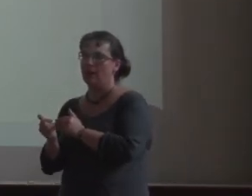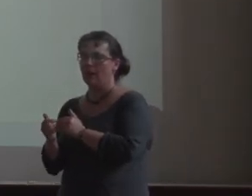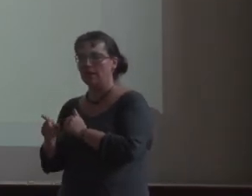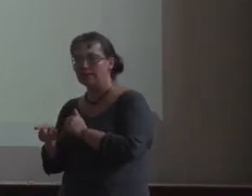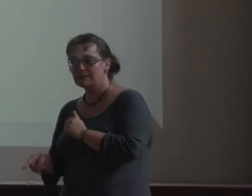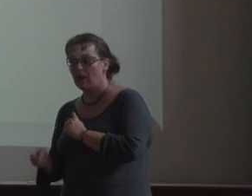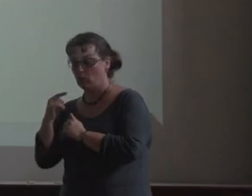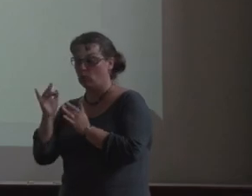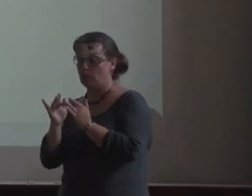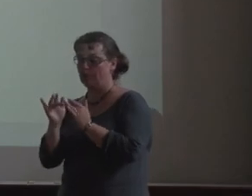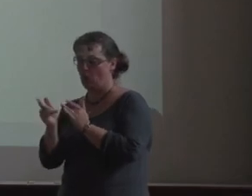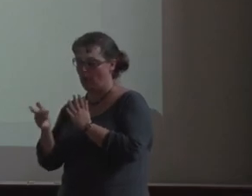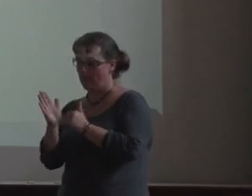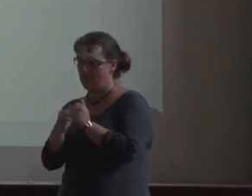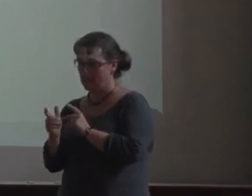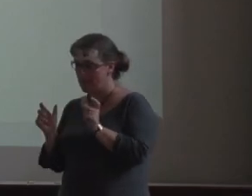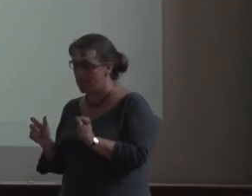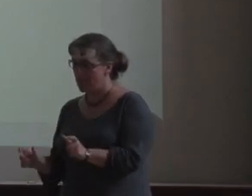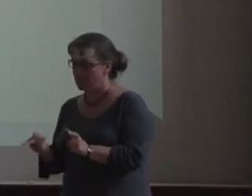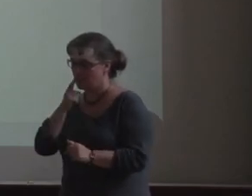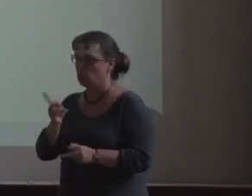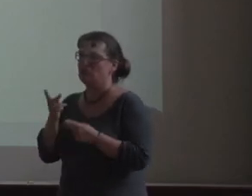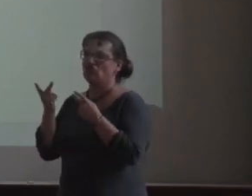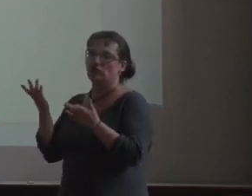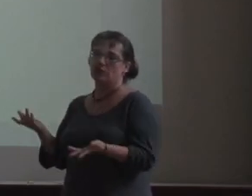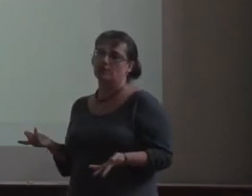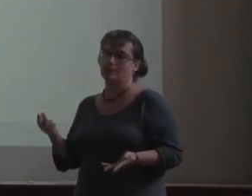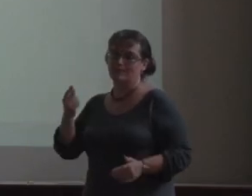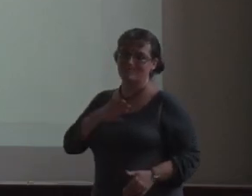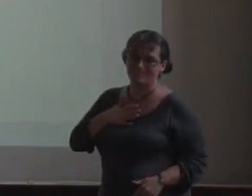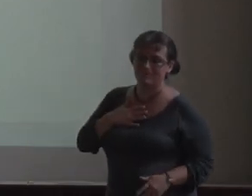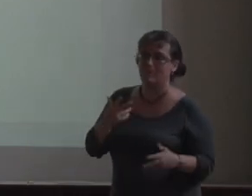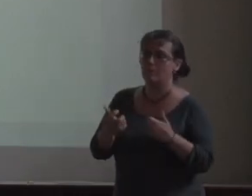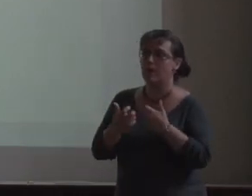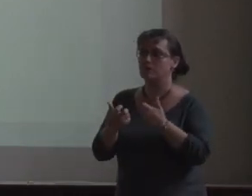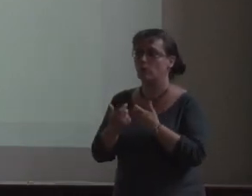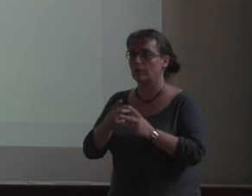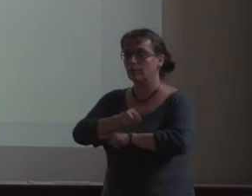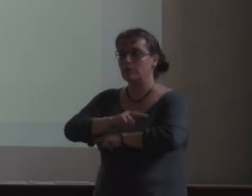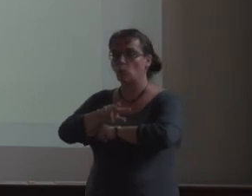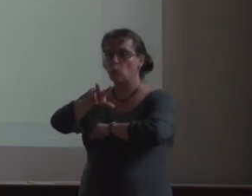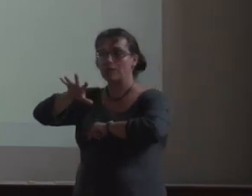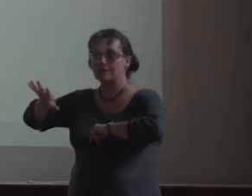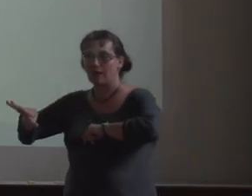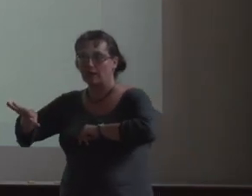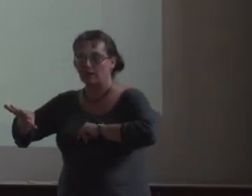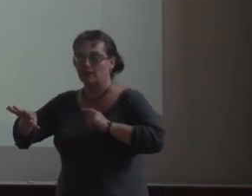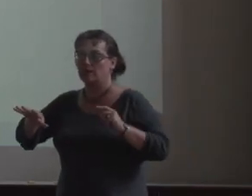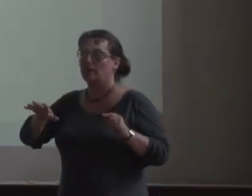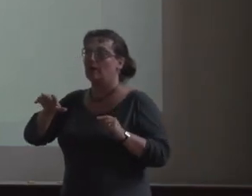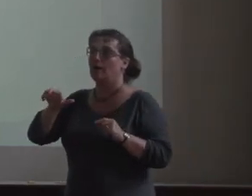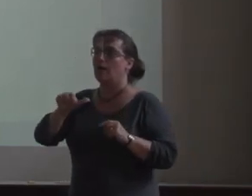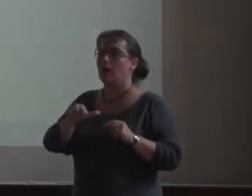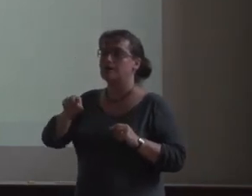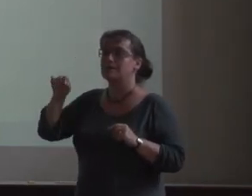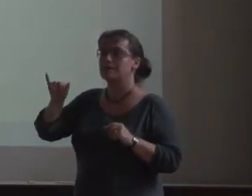ces connecteurs Async IO, là du coup, elle se retrouve plus allégée. On va notamment avec Python 3.5, tout ce qui est Async et Await,